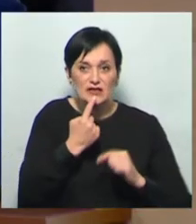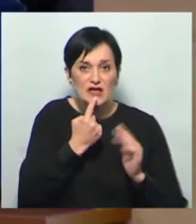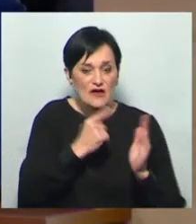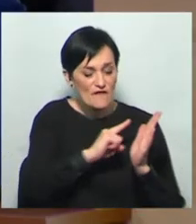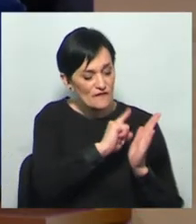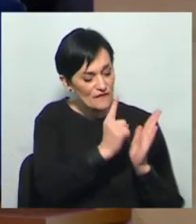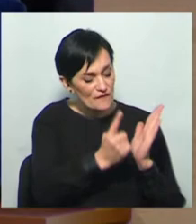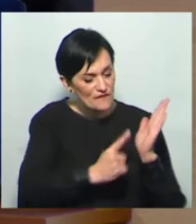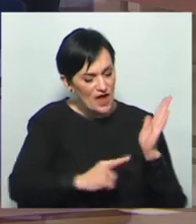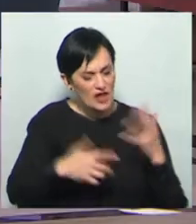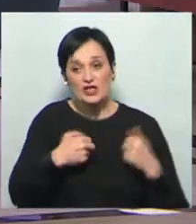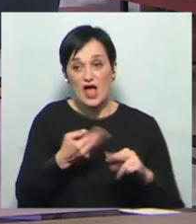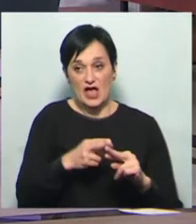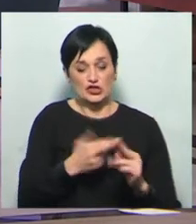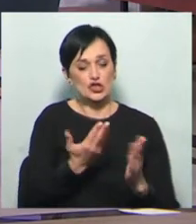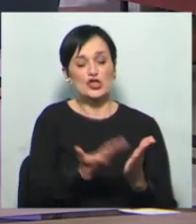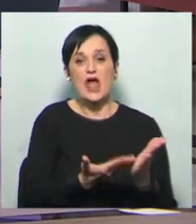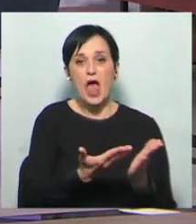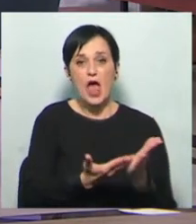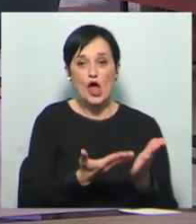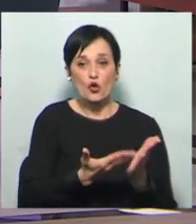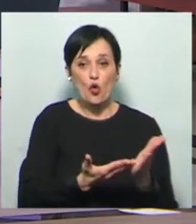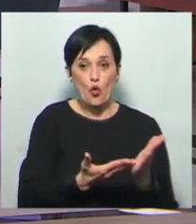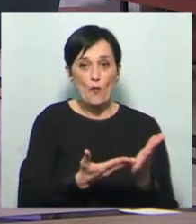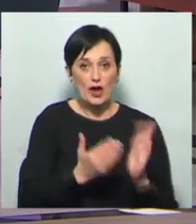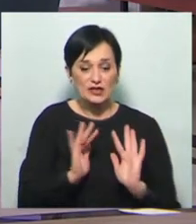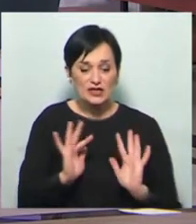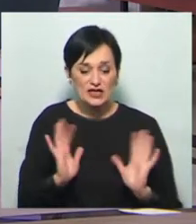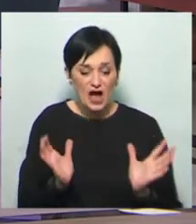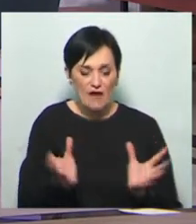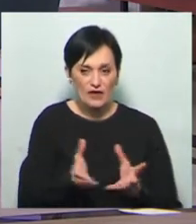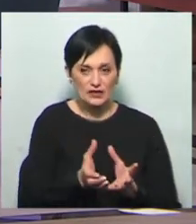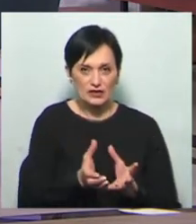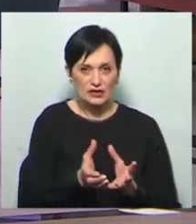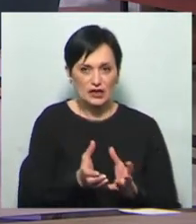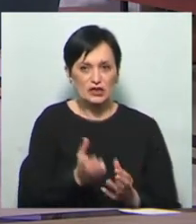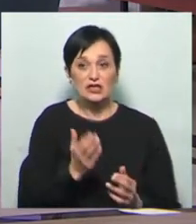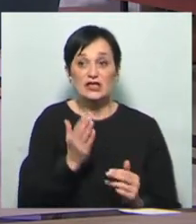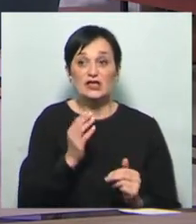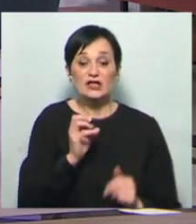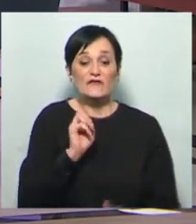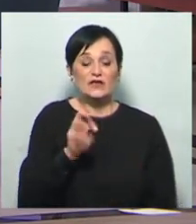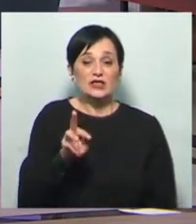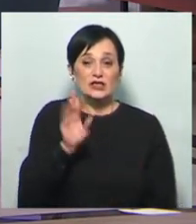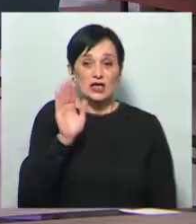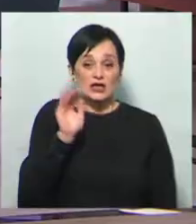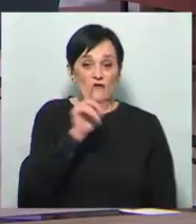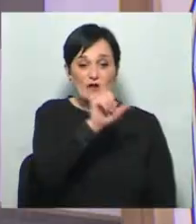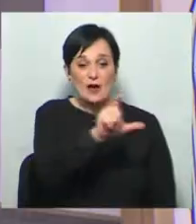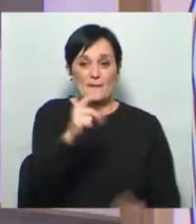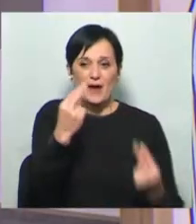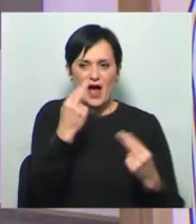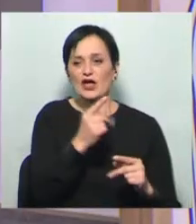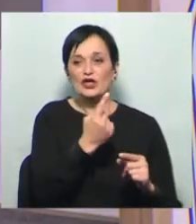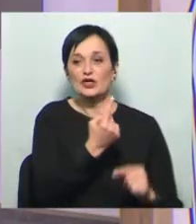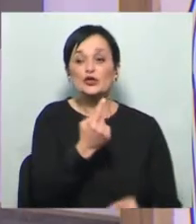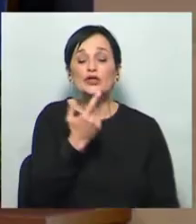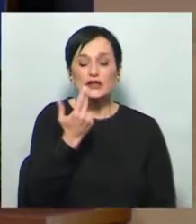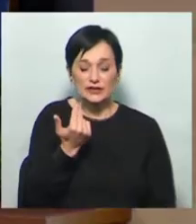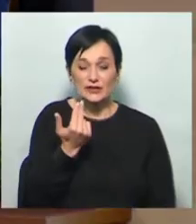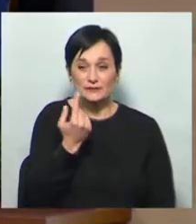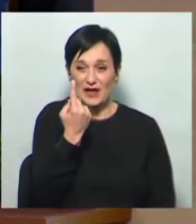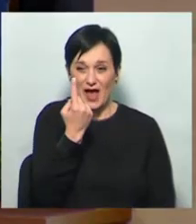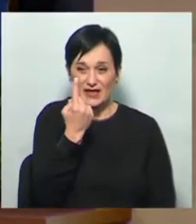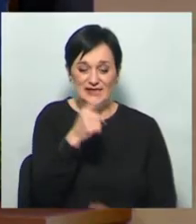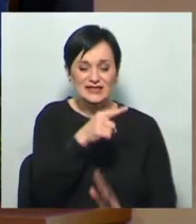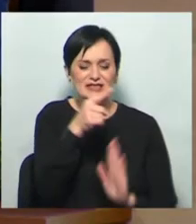ჯანმრთელობაზე. ეს არის ის რეკომენდაციები, რომელიც კრებითად გავართიანეთ. და ვიდრე დავემშვიდობებით მაყურებელს, თითო-თითო დიახ ბატონზადა, ერთ